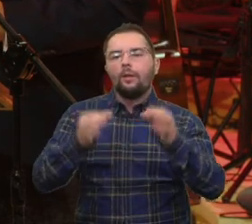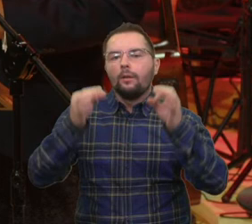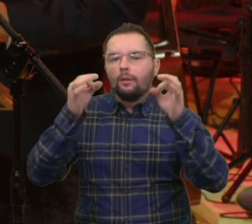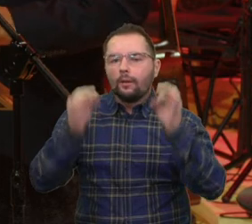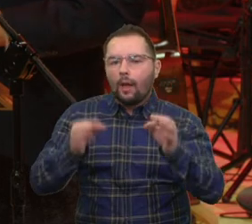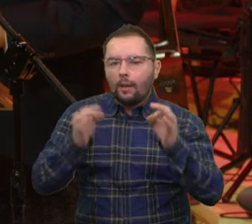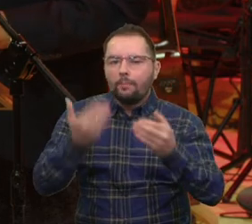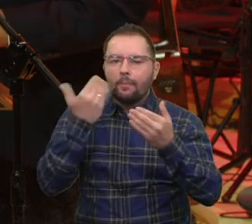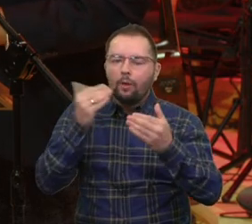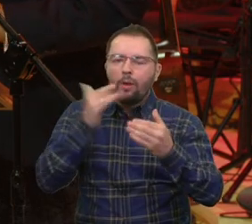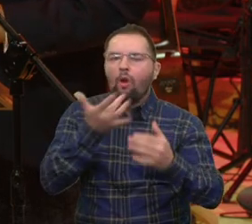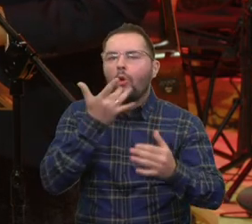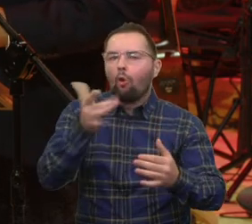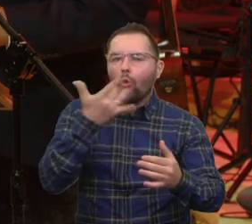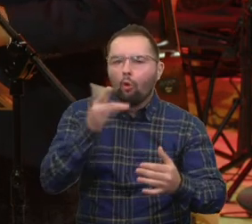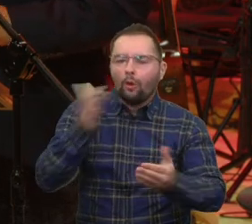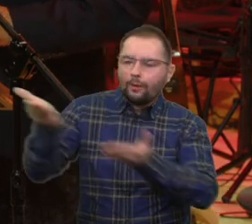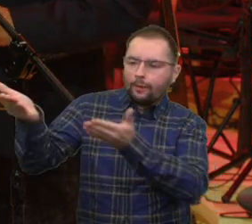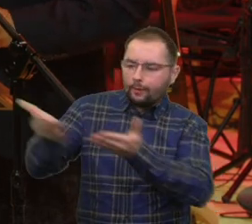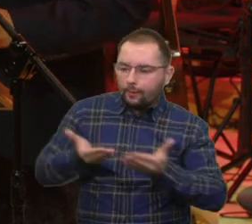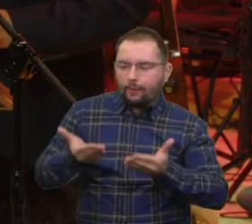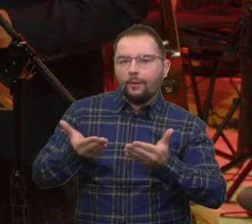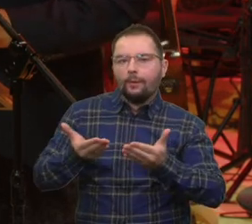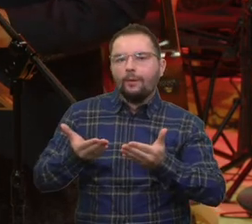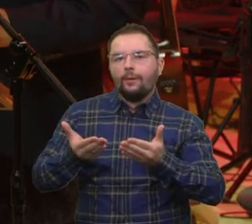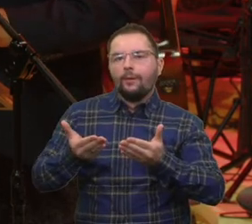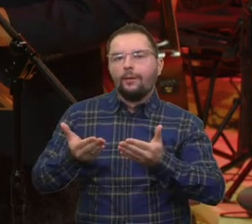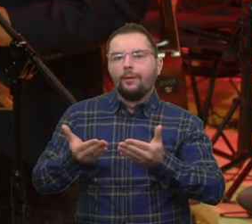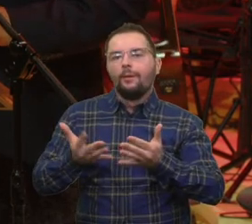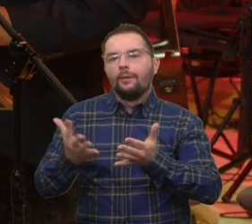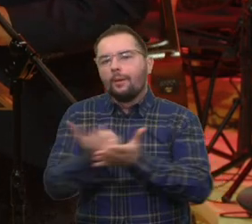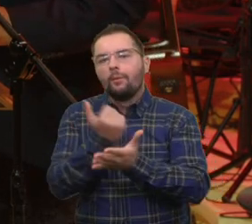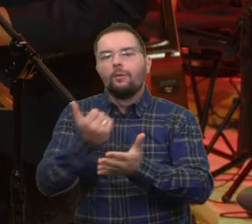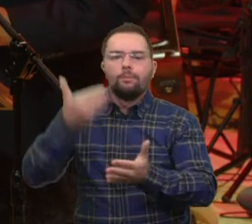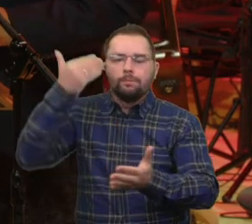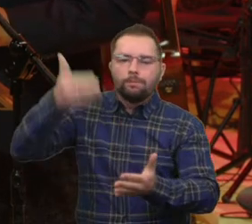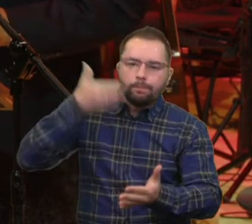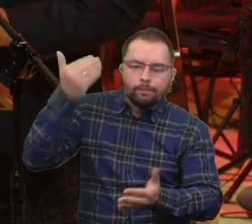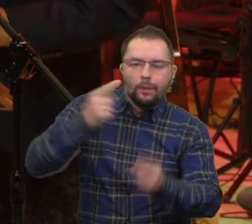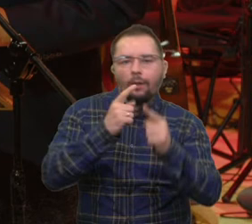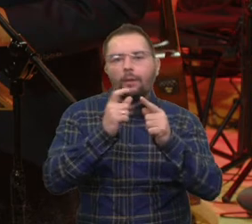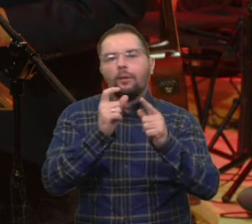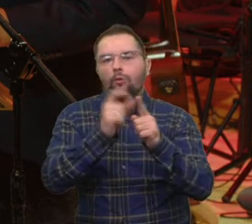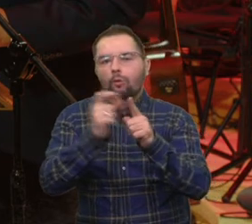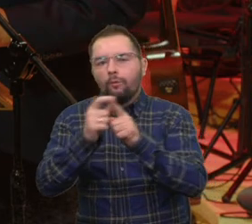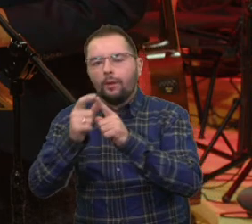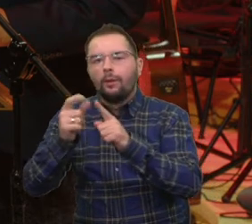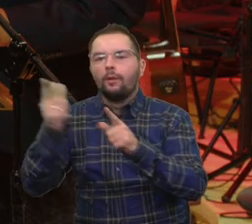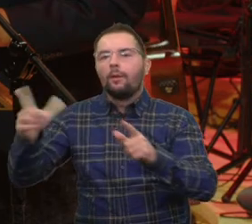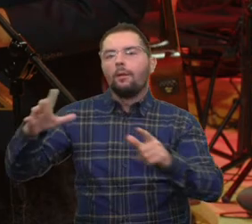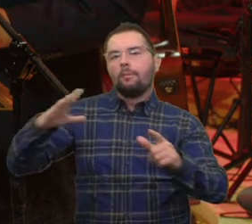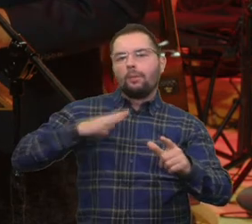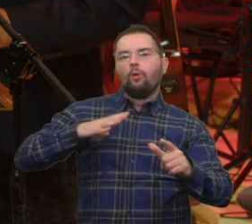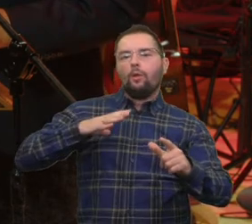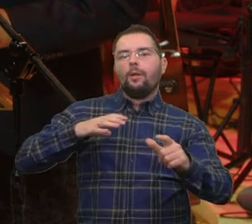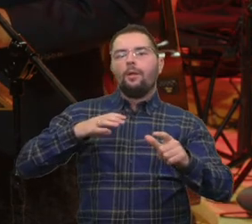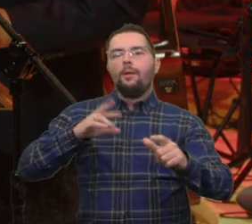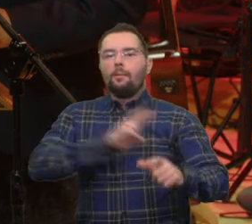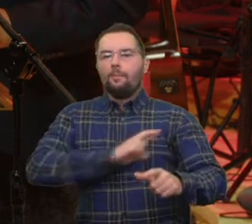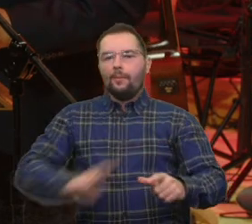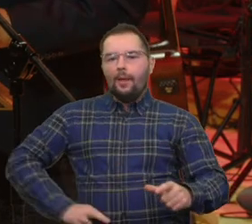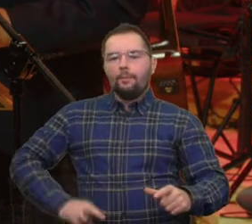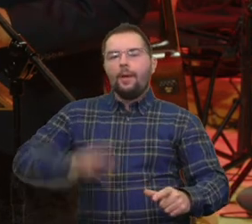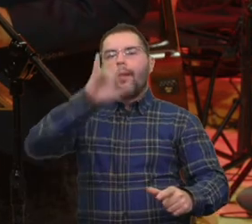bardzo gorąco zapraszamy tutaj na scenę i prosimy o wygłoszenie paru słów, a jest to premier, profesor Jerzy Buzek